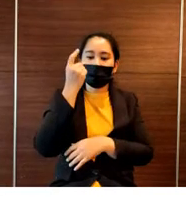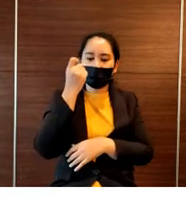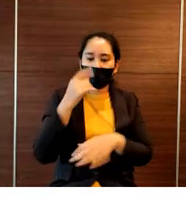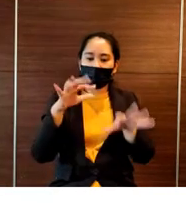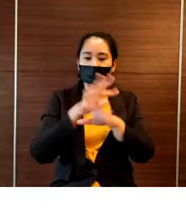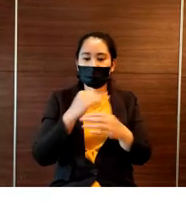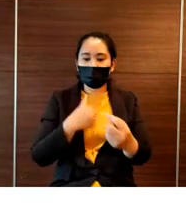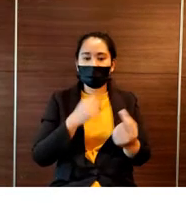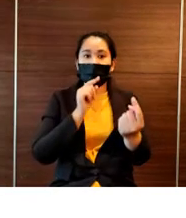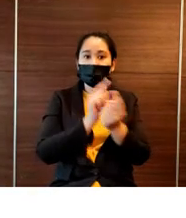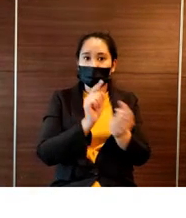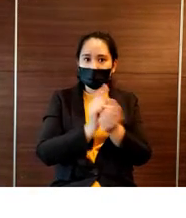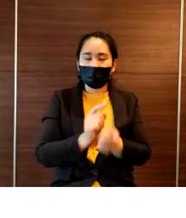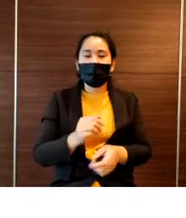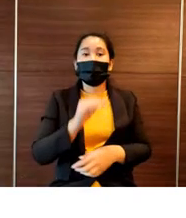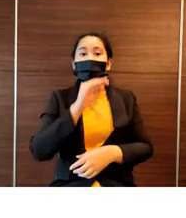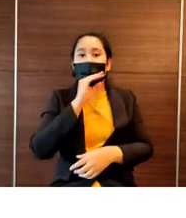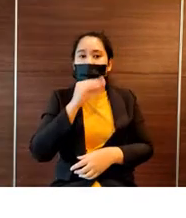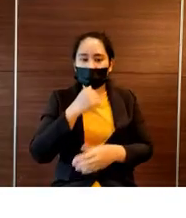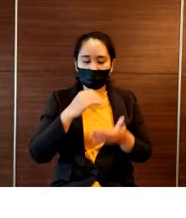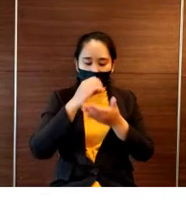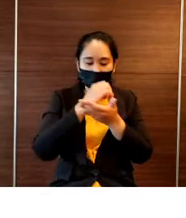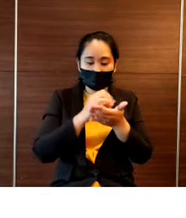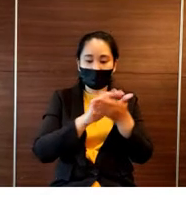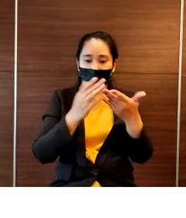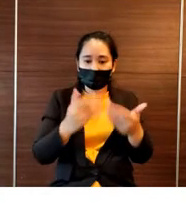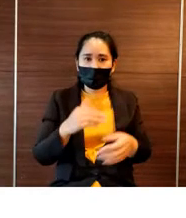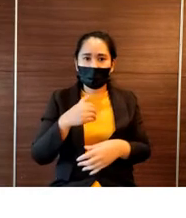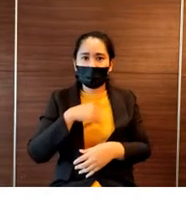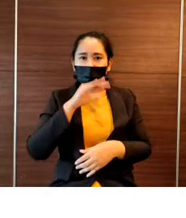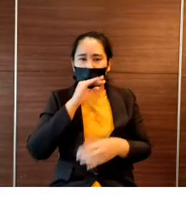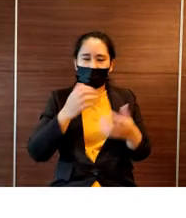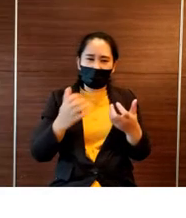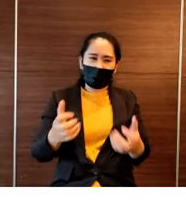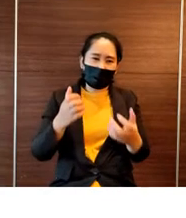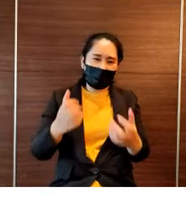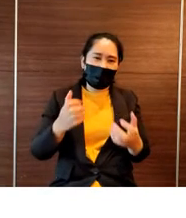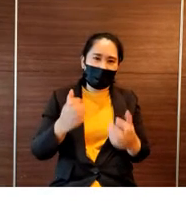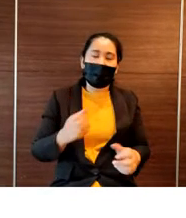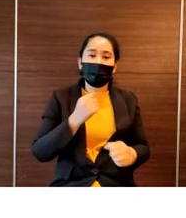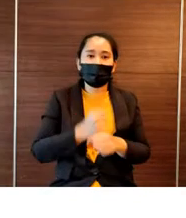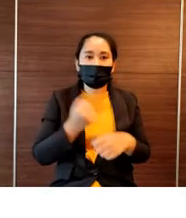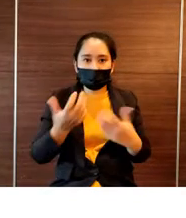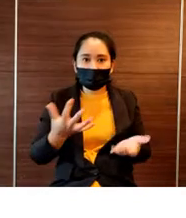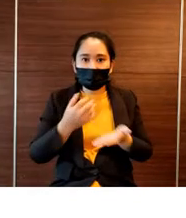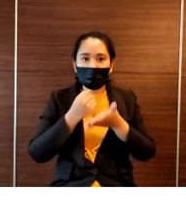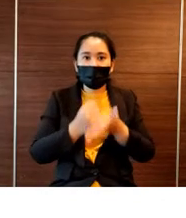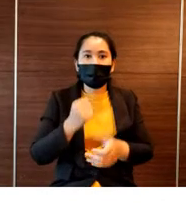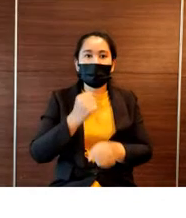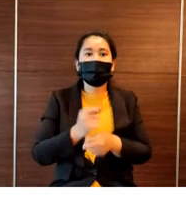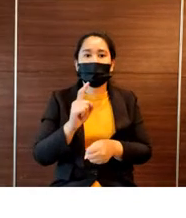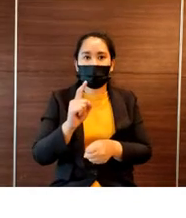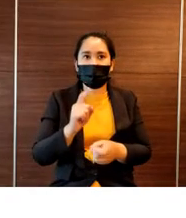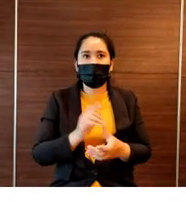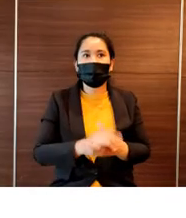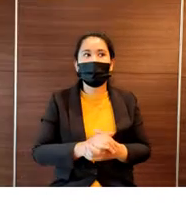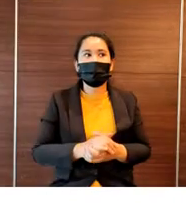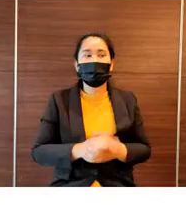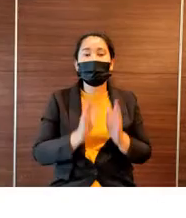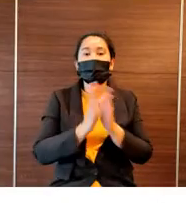อกันใช่ไหมเฮ้ยน้องเกิดใช้ยาอยู่แล้วไปเจอน้องอยู่น้องชักอยู่ต่อหน้าต่อตาเราจะช่วยไงอ่ะอะไรแบบนี